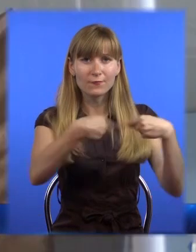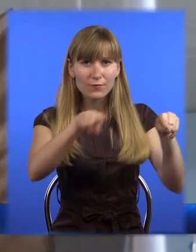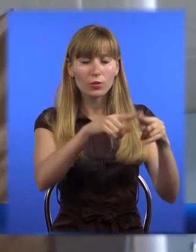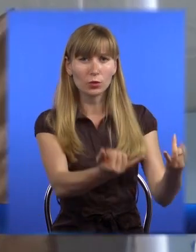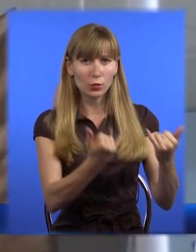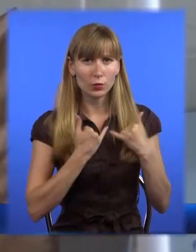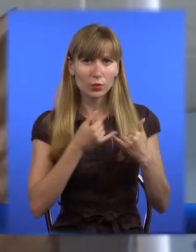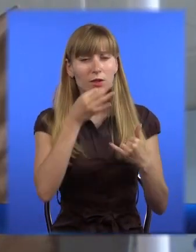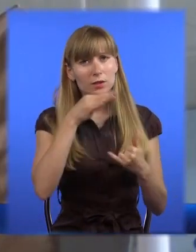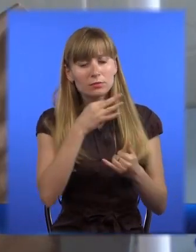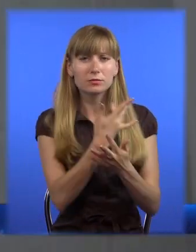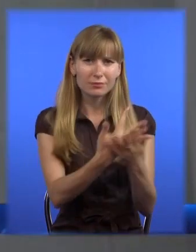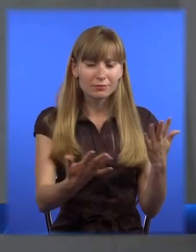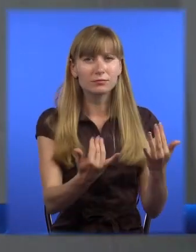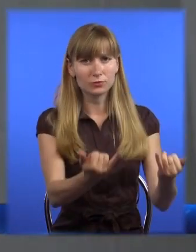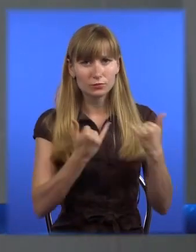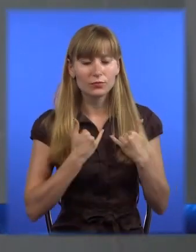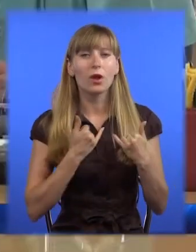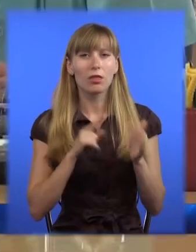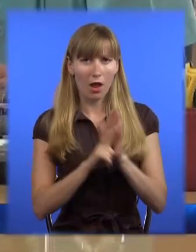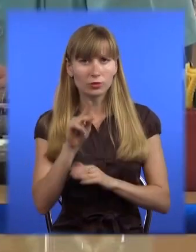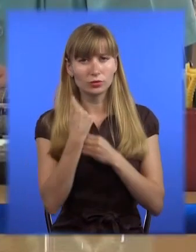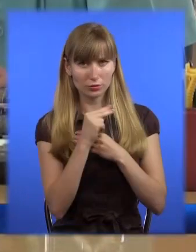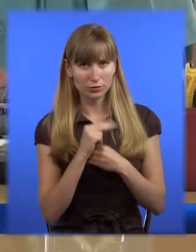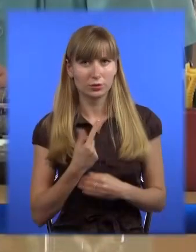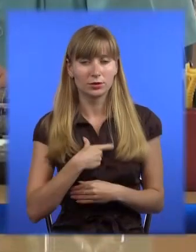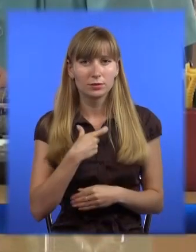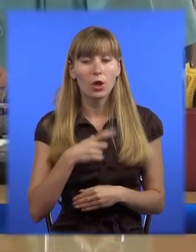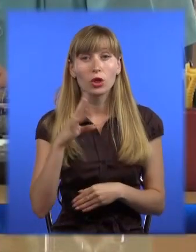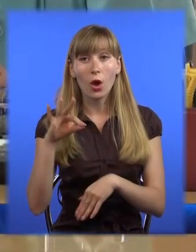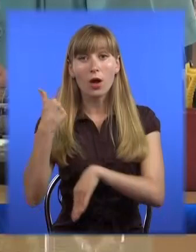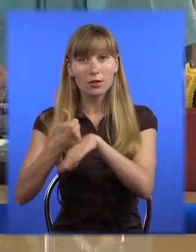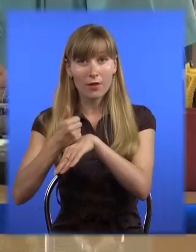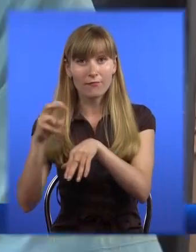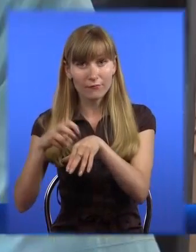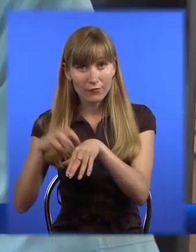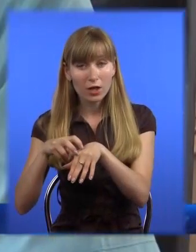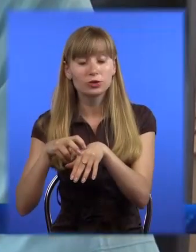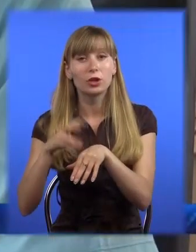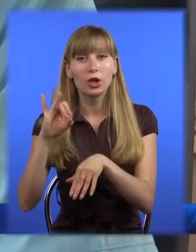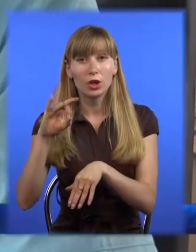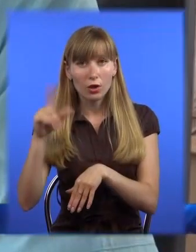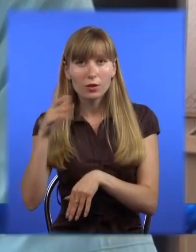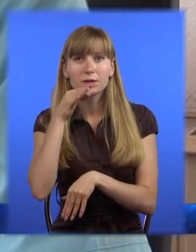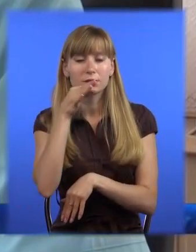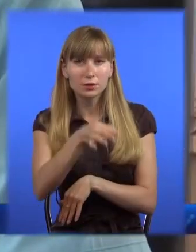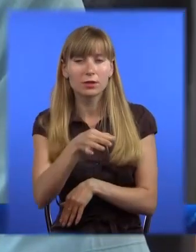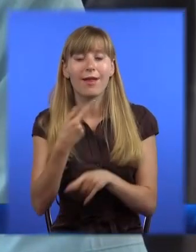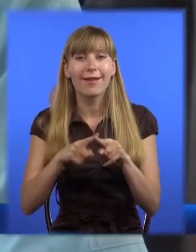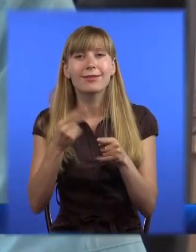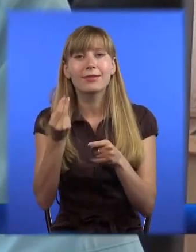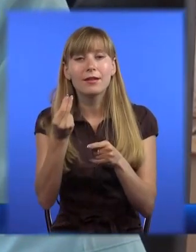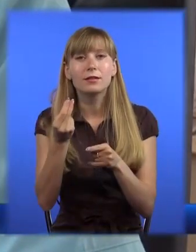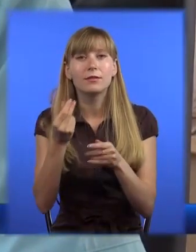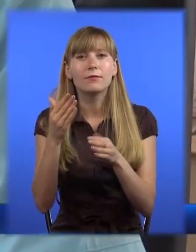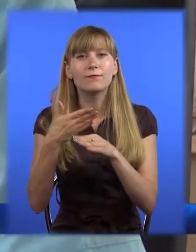забезпечив його медпрепаратами, та він почав лікуватися. Але, за словами головного лікаря медзакладу Ігоря Криштопи, гроші на